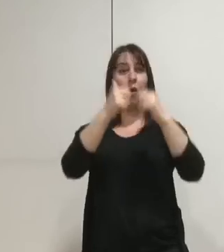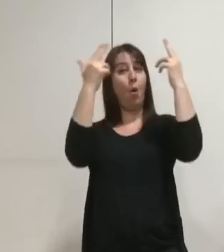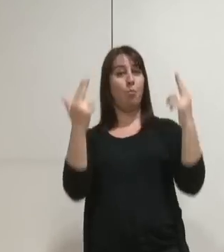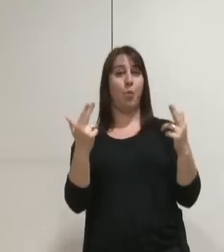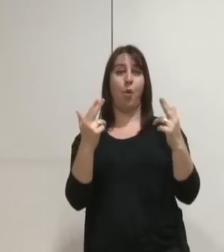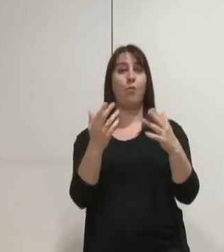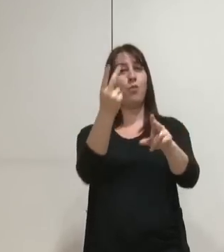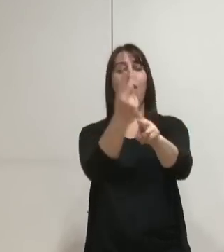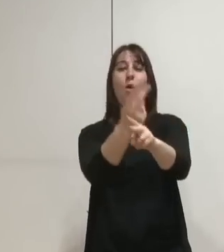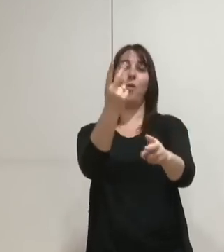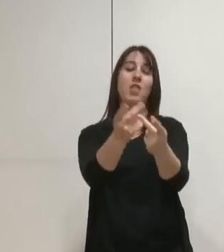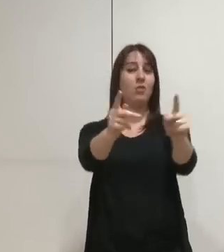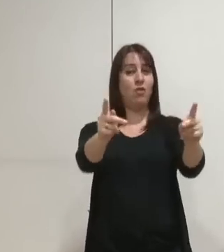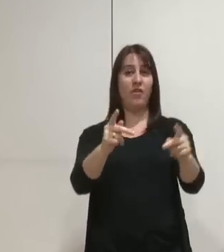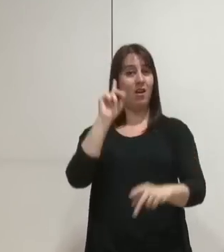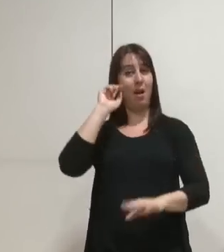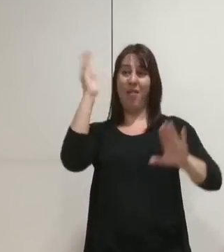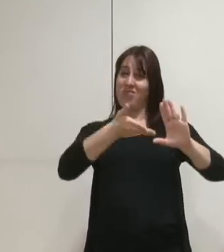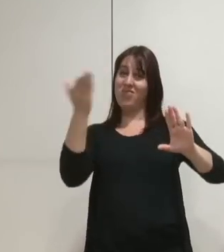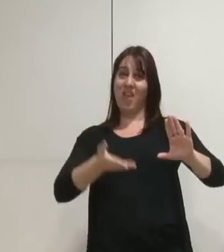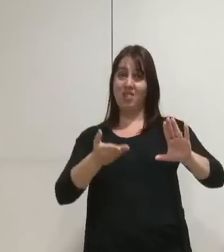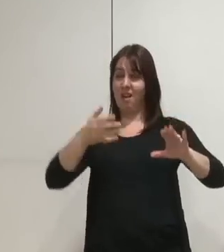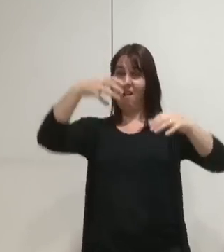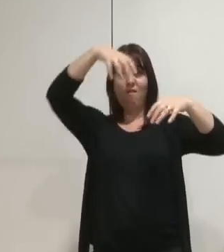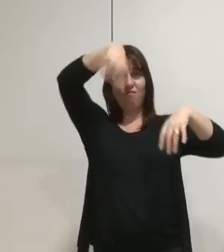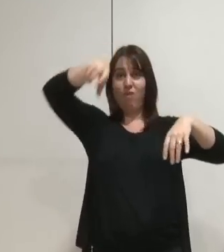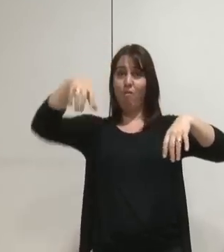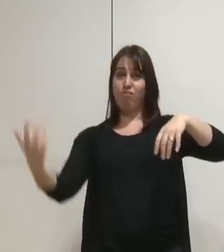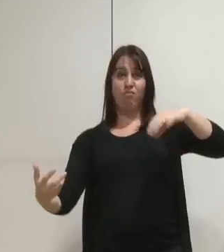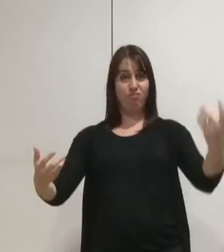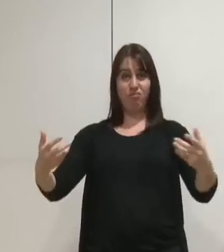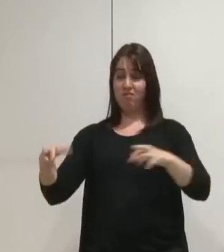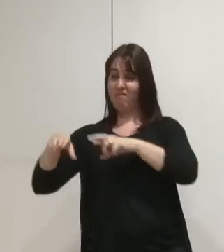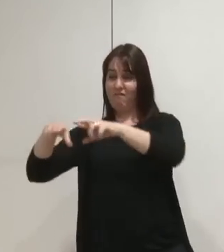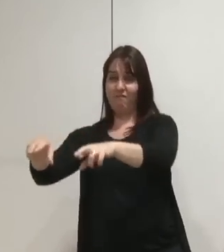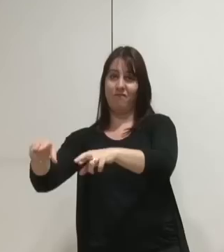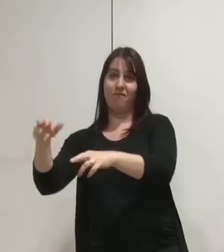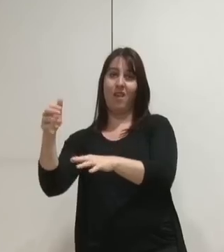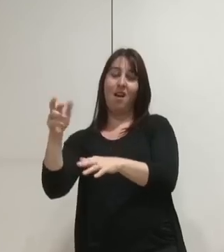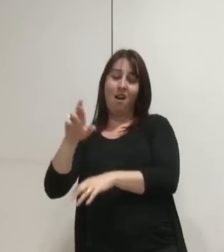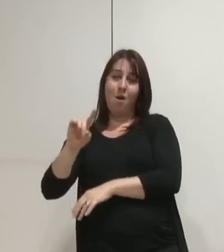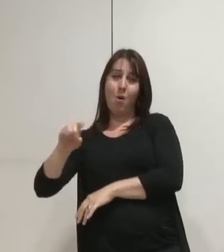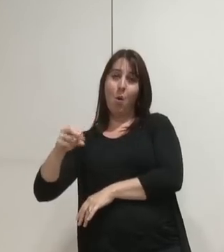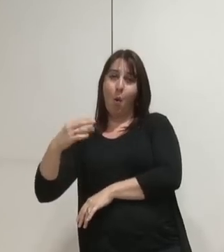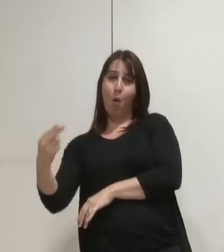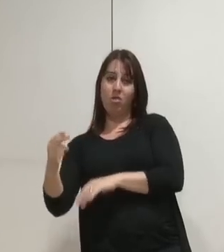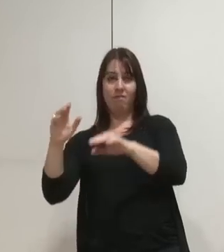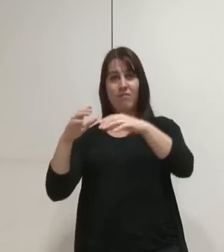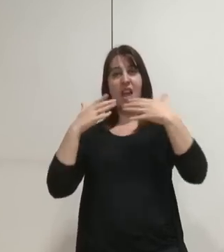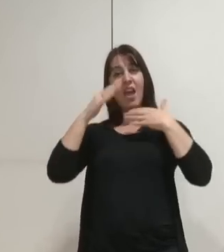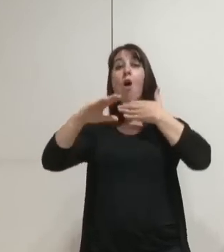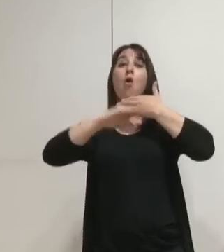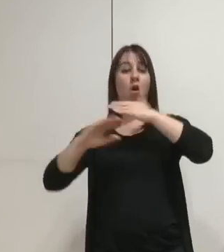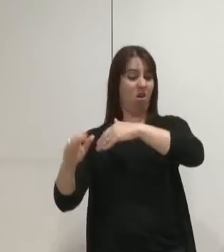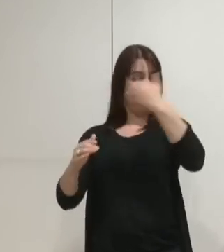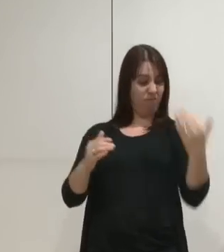ville de sorte que les têtes pouvaient d'un côté tomber d'un côté dans le rôle et les corps tombaient de l'autre côté et ça faisait rire ce